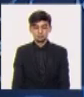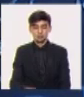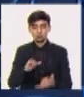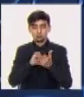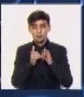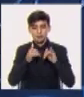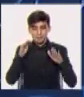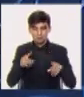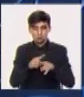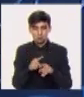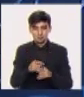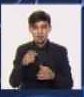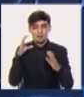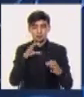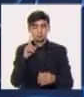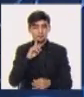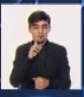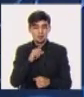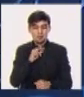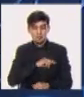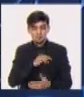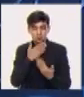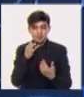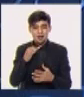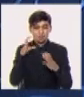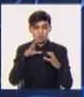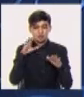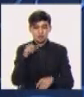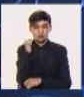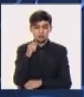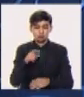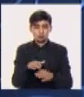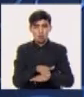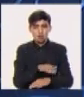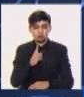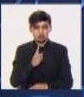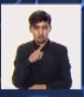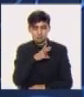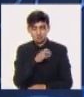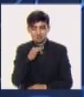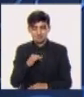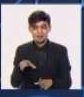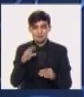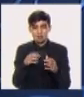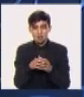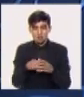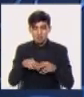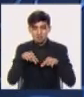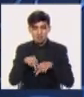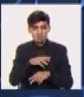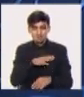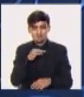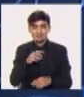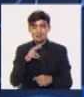Өскеменде қоғамдық көліктер уақытымен жүрмей жатыр. Автобустарды, аялдамаларда ұзақ уақыт күткен ел амалсыз топтасып тұруға мәжбүр. Ал